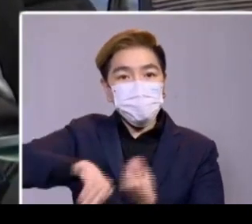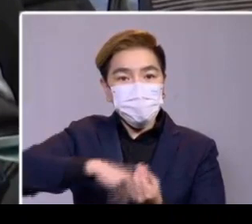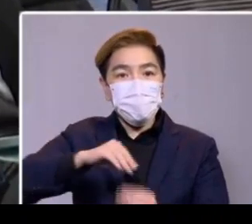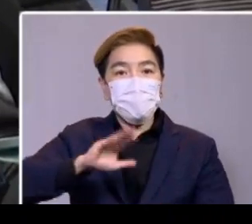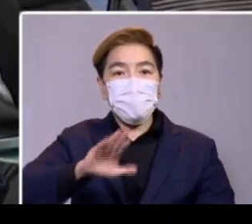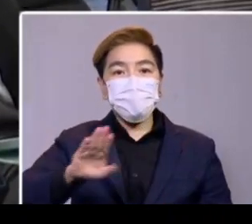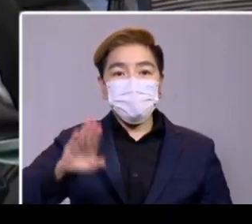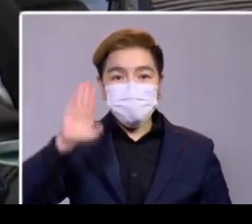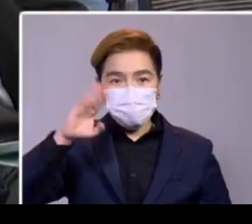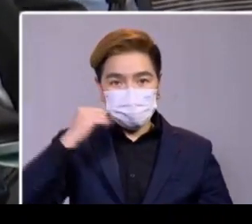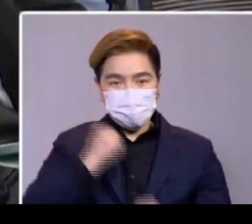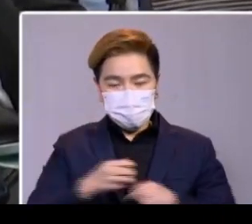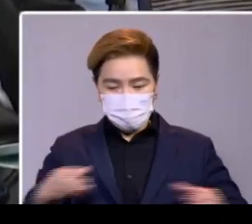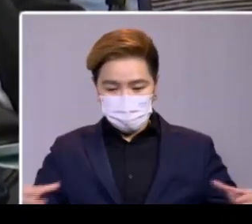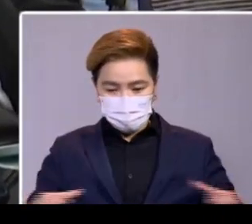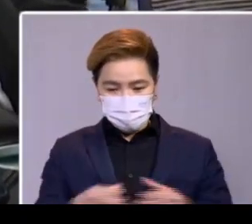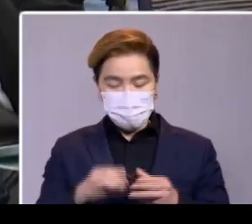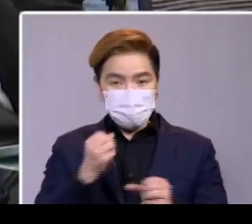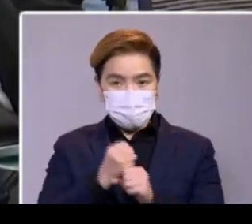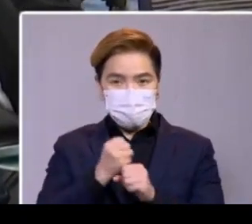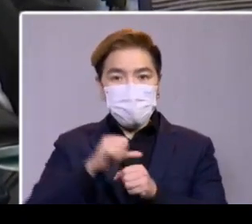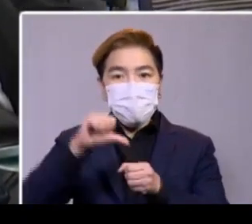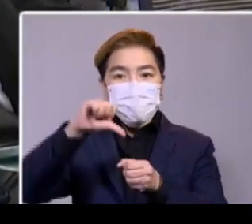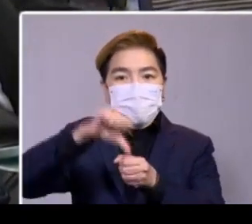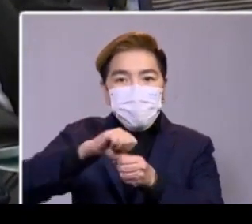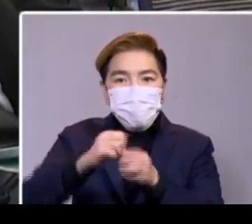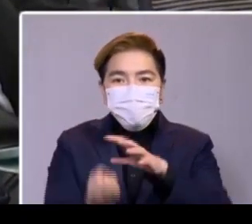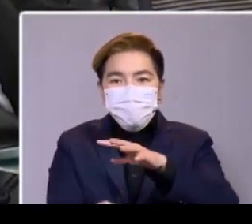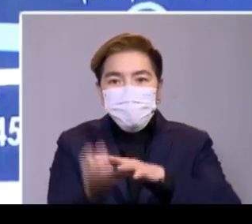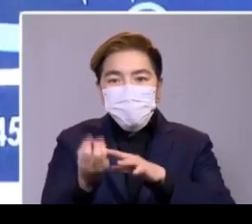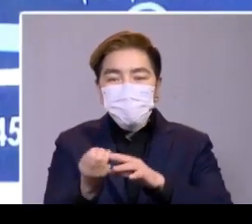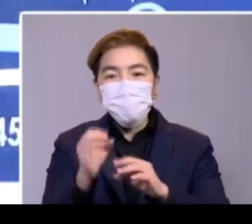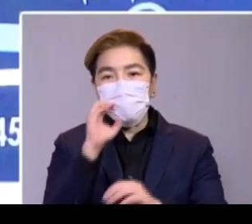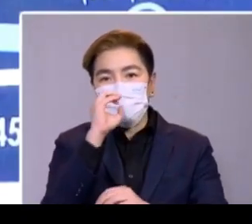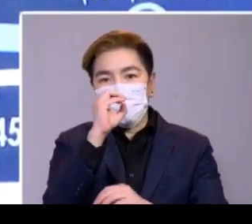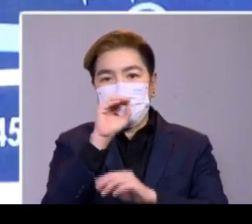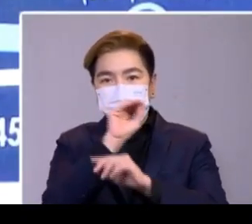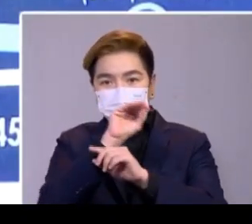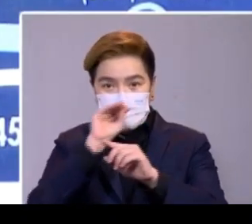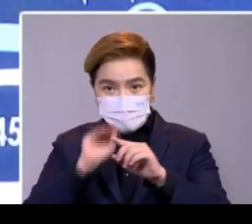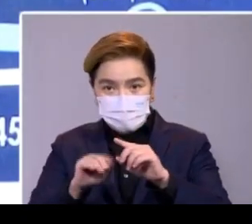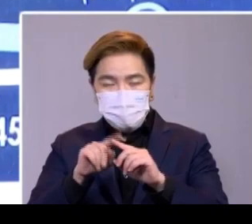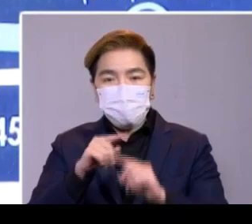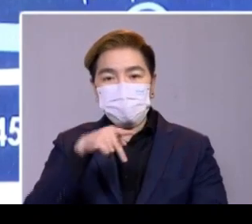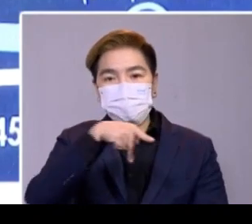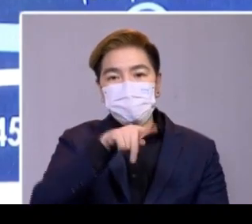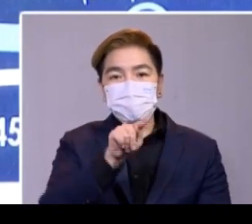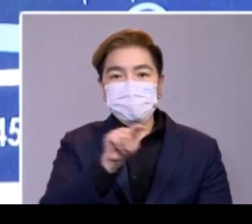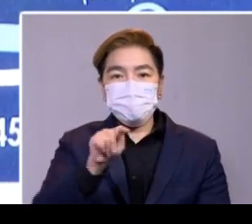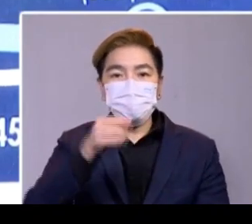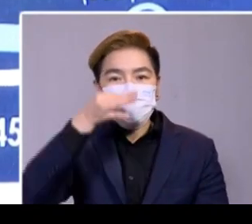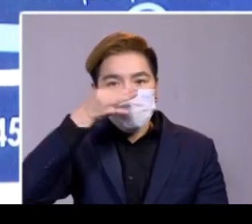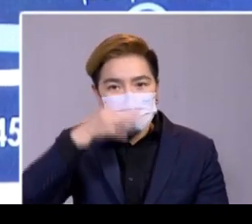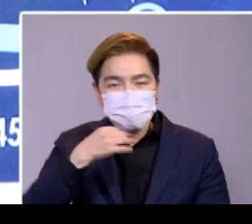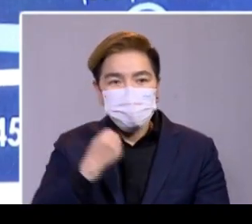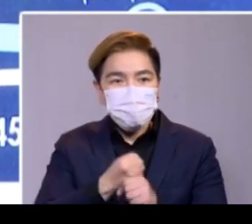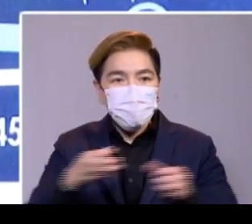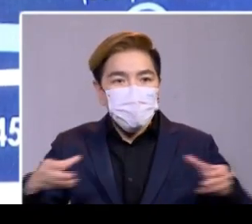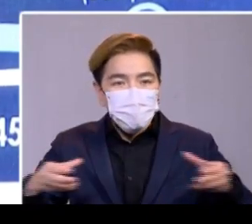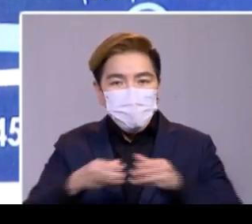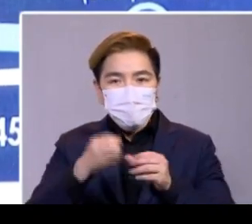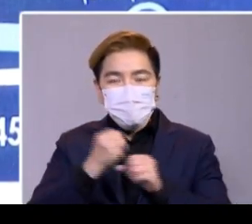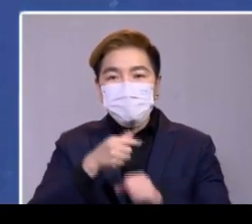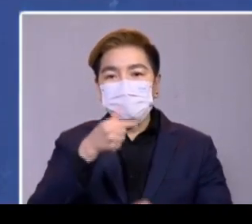ท.จัดตั้งคณะทำงานการปล่อยก๊าซเรือนกระจกสุทธิเป็นศูนย์กลุ่มปตท.หรือ PTT Group Net Zero Task Force